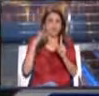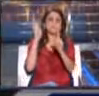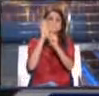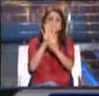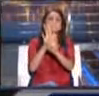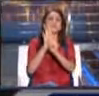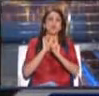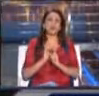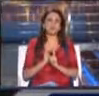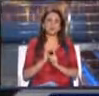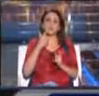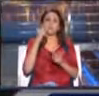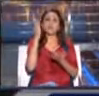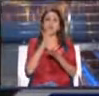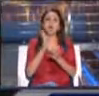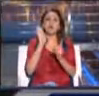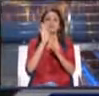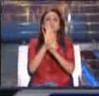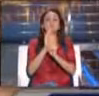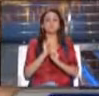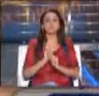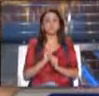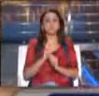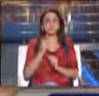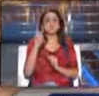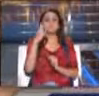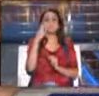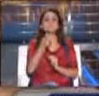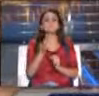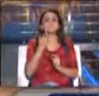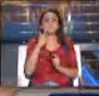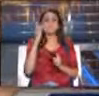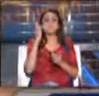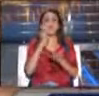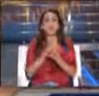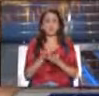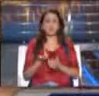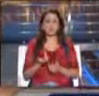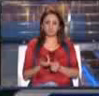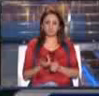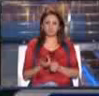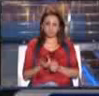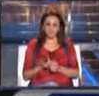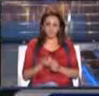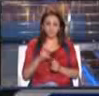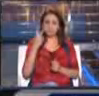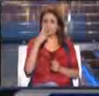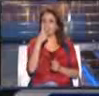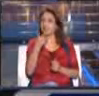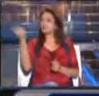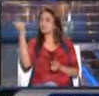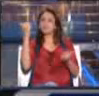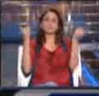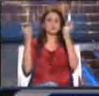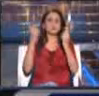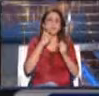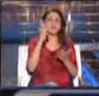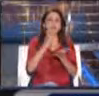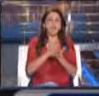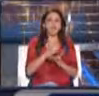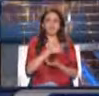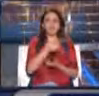مشاعر ده شوية. والحق من وجهة نظر مين؟ الحق من وجهة نظر يعني مثلا ما تكون واحد مثلا أقول لحضرتك وجهة نظر والحق وجهة نظر لا لا يعني لا لا